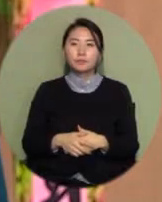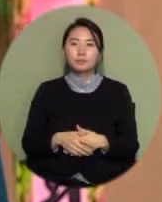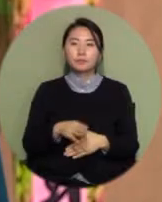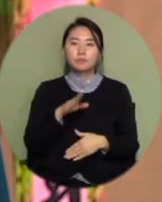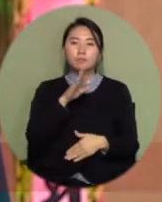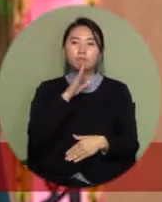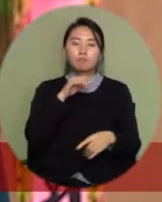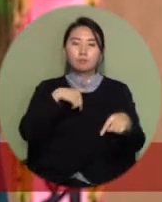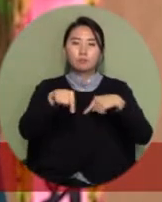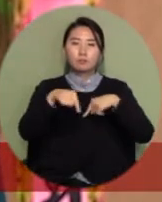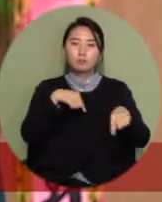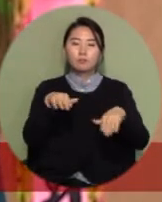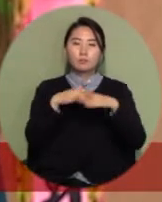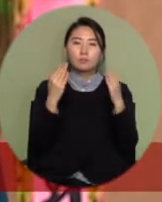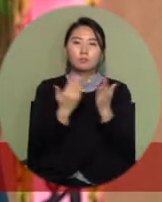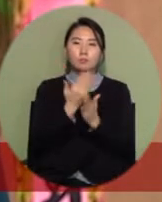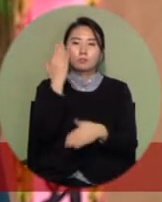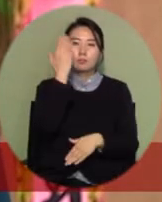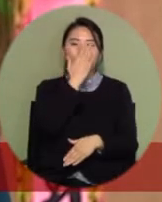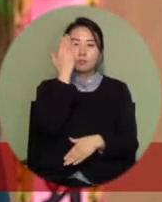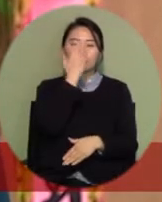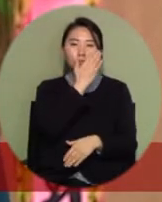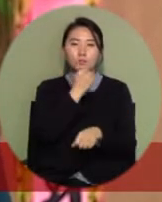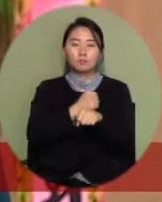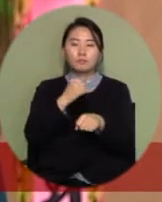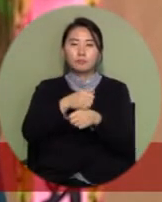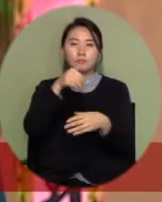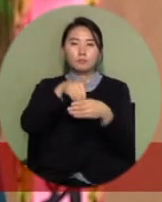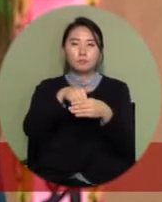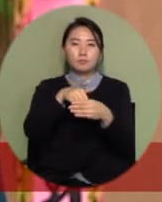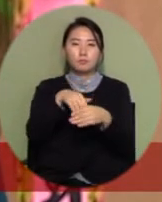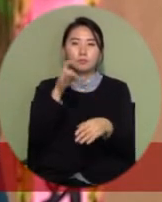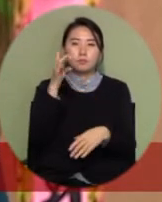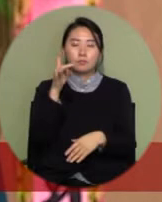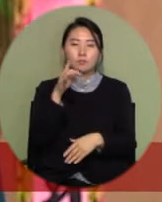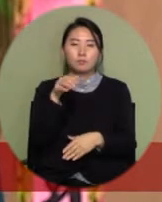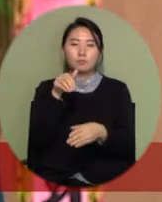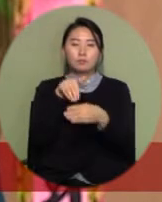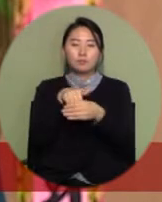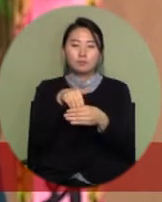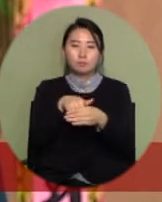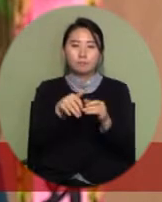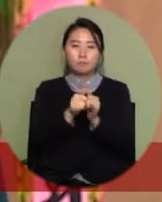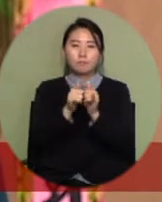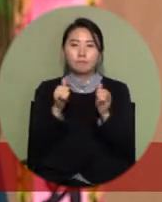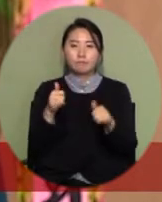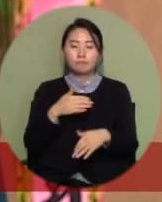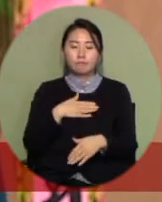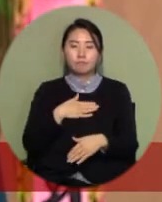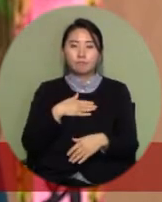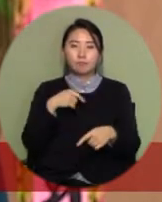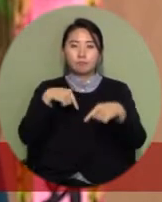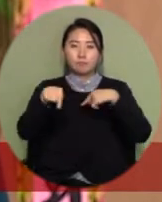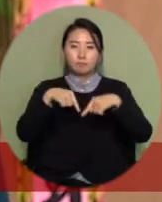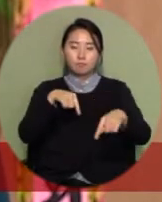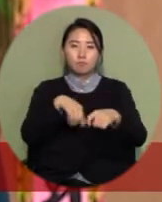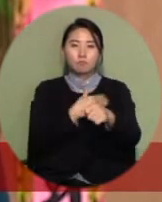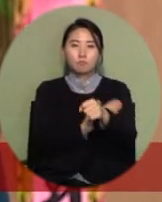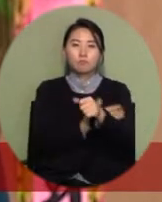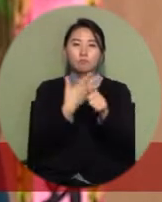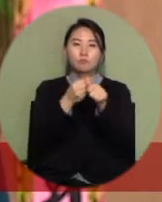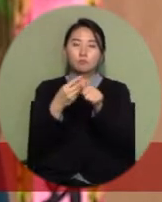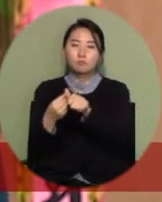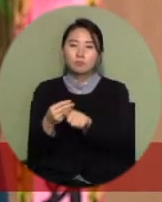정치권 인물과 달리 깨끗하고 공정한 선거를 할 수 있는 유일한 후보입니다 또 저는 기존에 정치권에 물들지 않았기 때문에